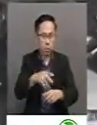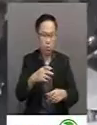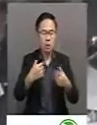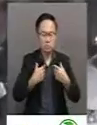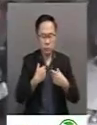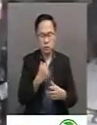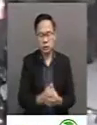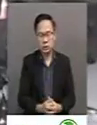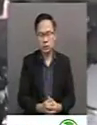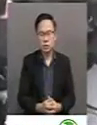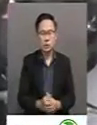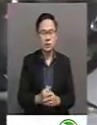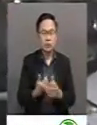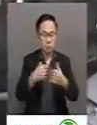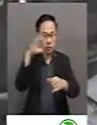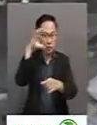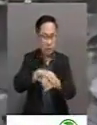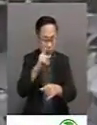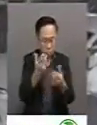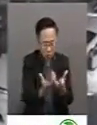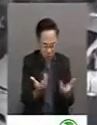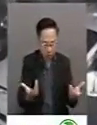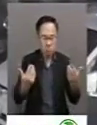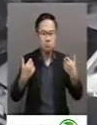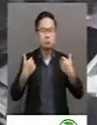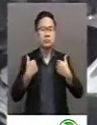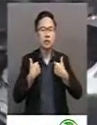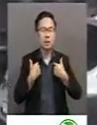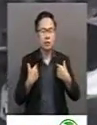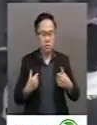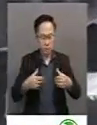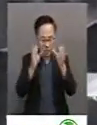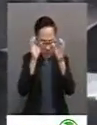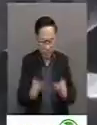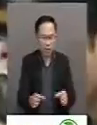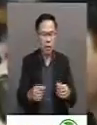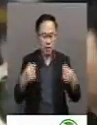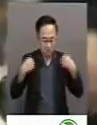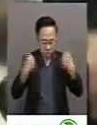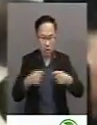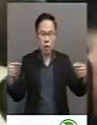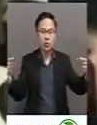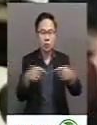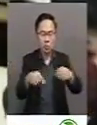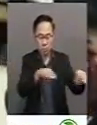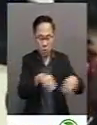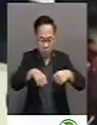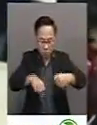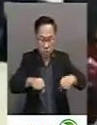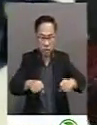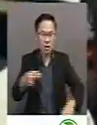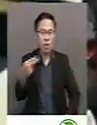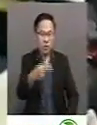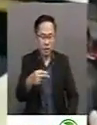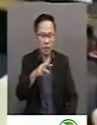และทำให้เกิดระเบิดจับกุมได้พร้อมกับของกลางค่ะและเสื้อกางเกงในวันก่อเหตุพร้อมกับรถมอเตอร์ไซค์ Honda